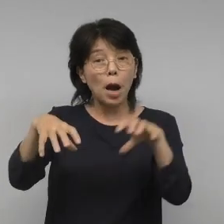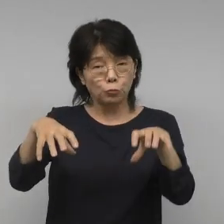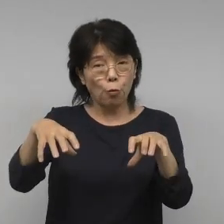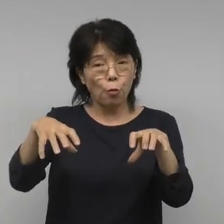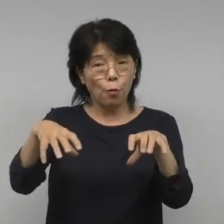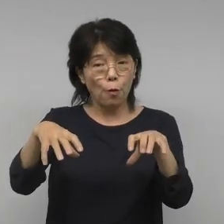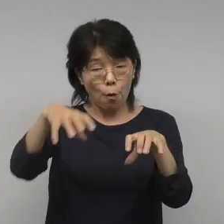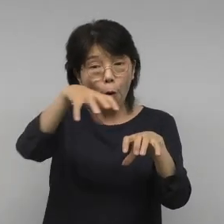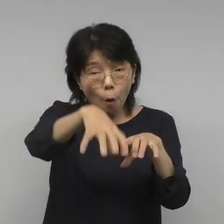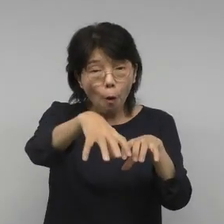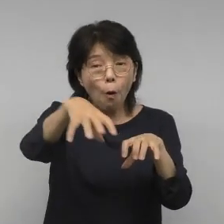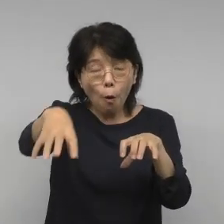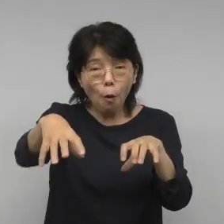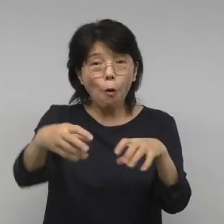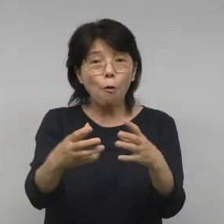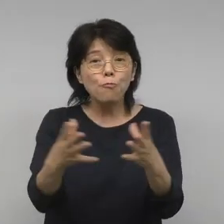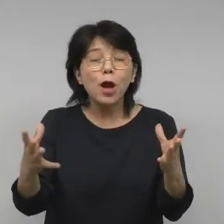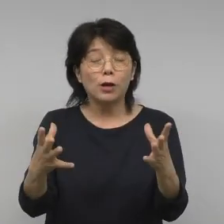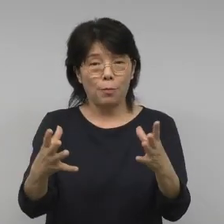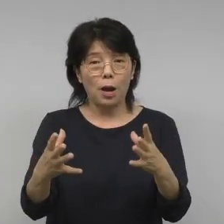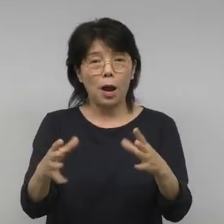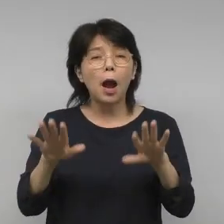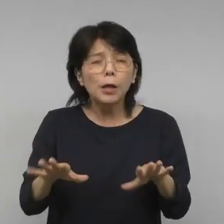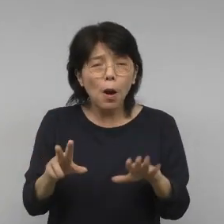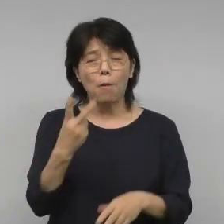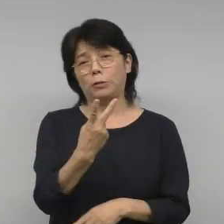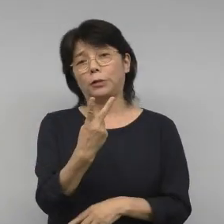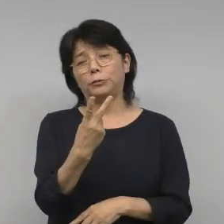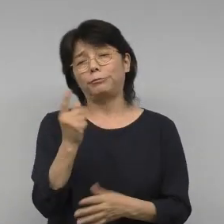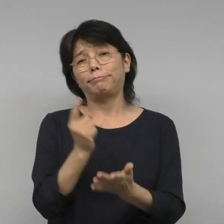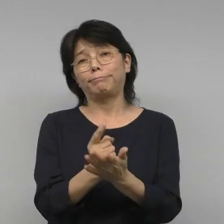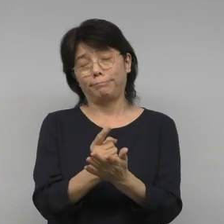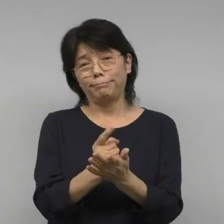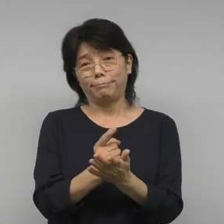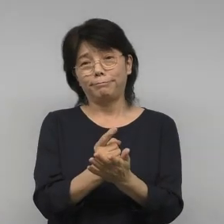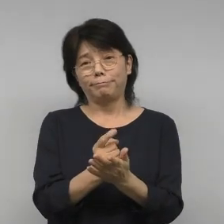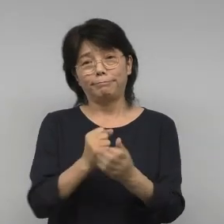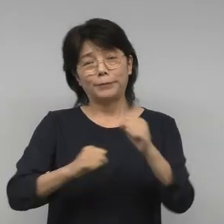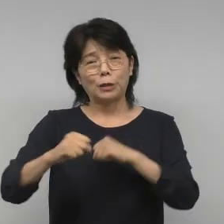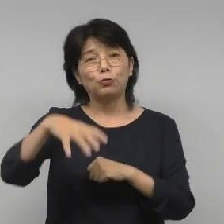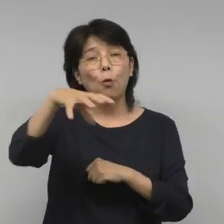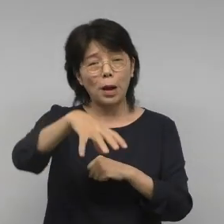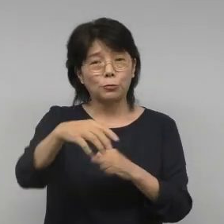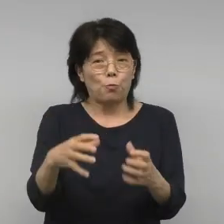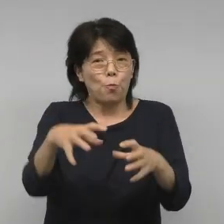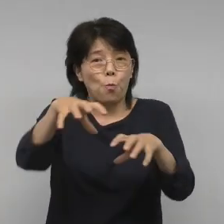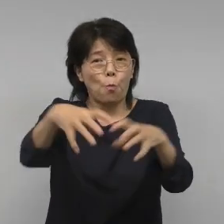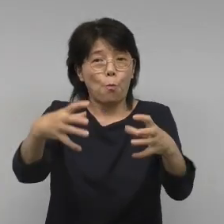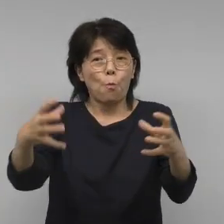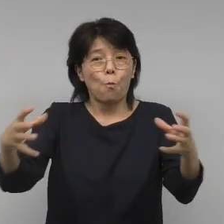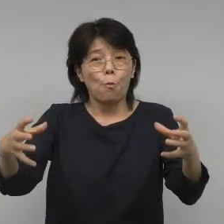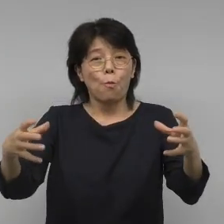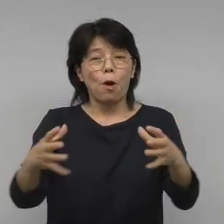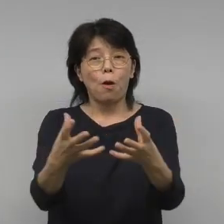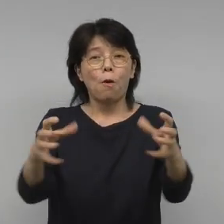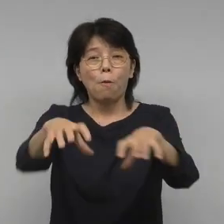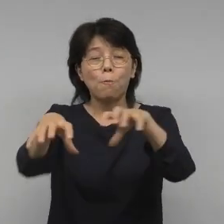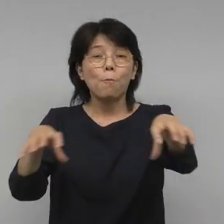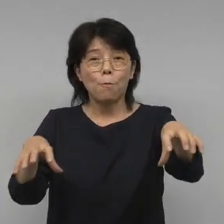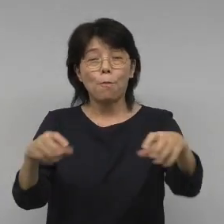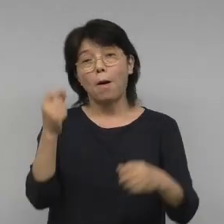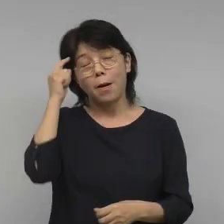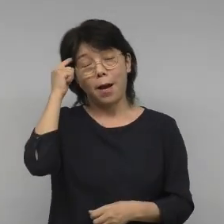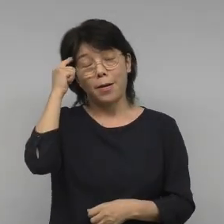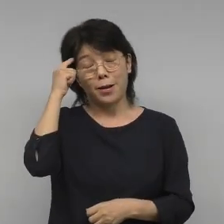れば、まあ、現在この2箇所を予定してますけれども、活動場所の拡大についても考えているところ